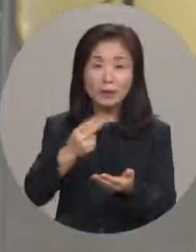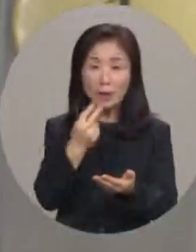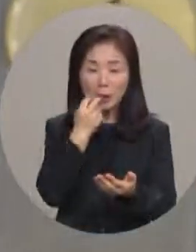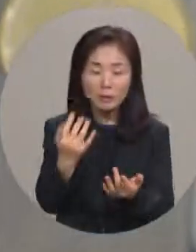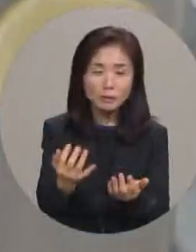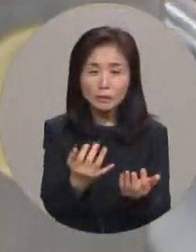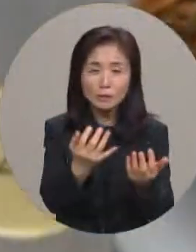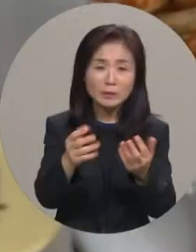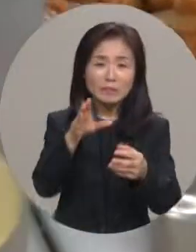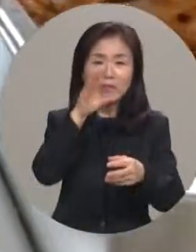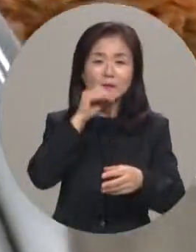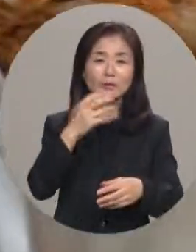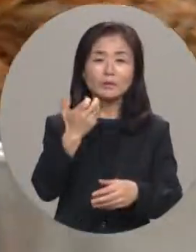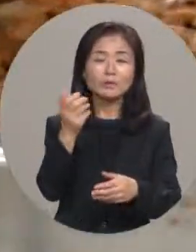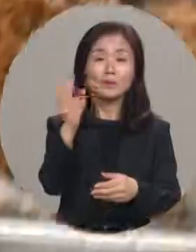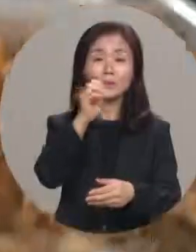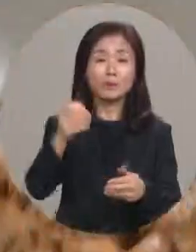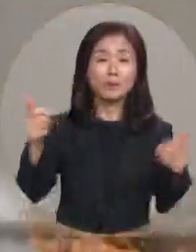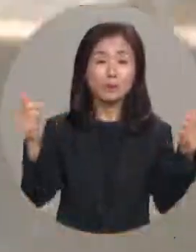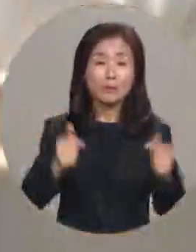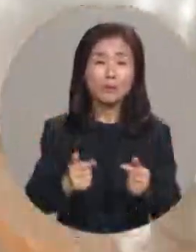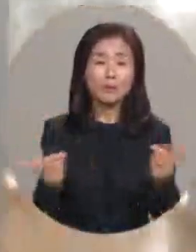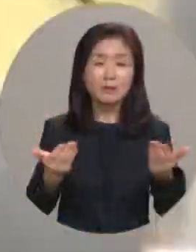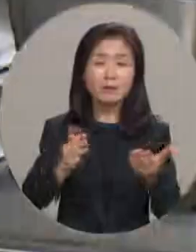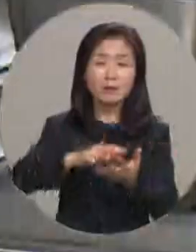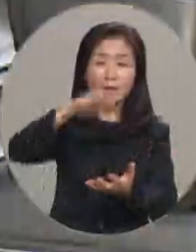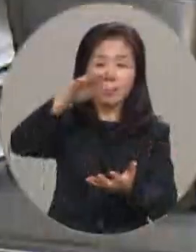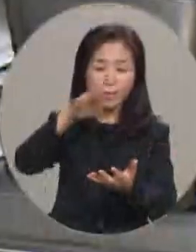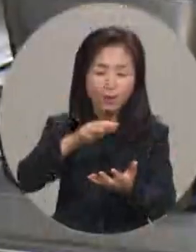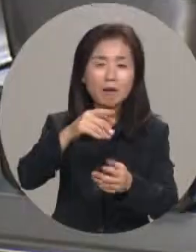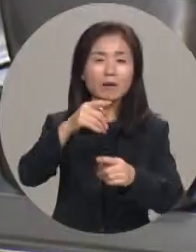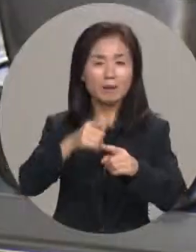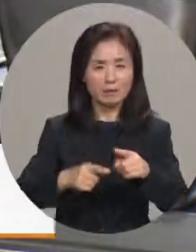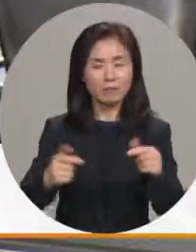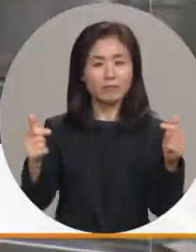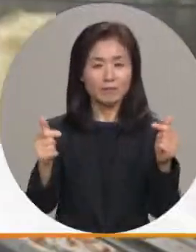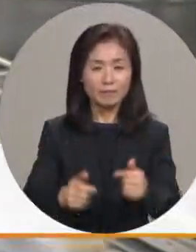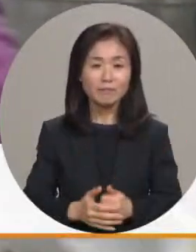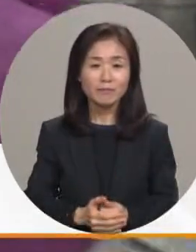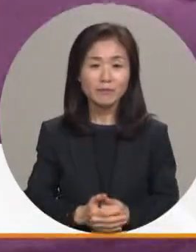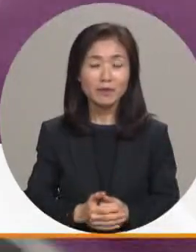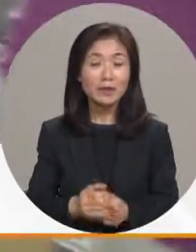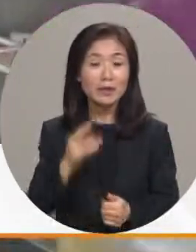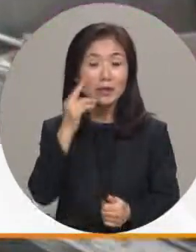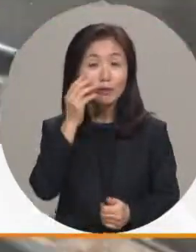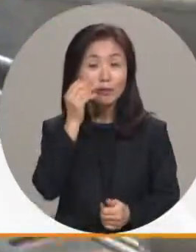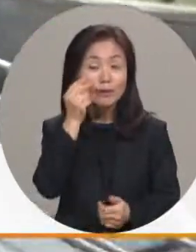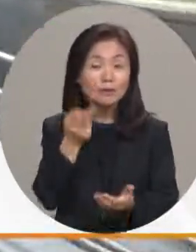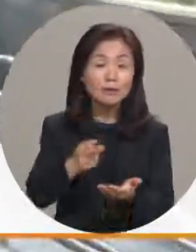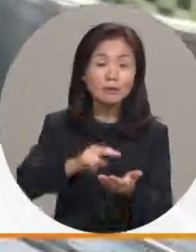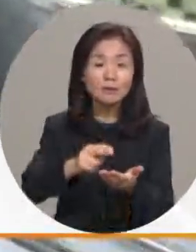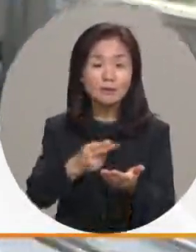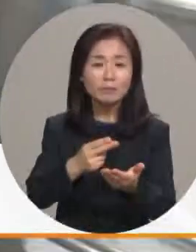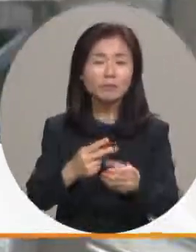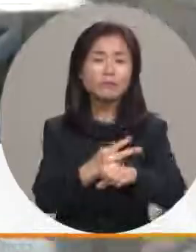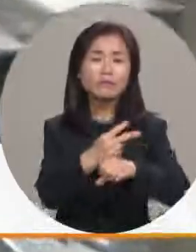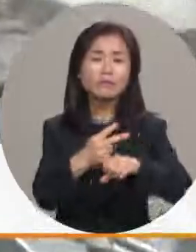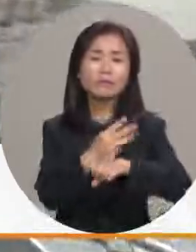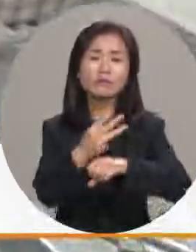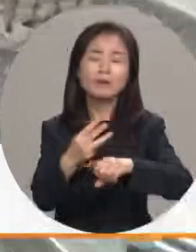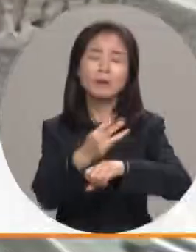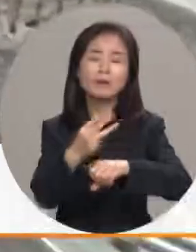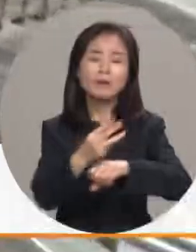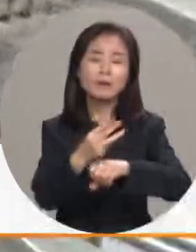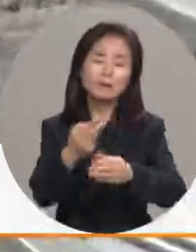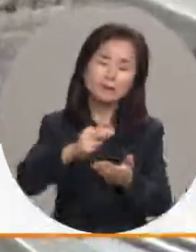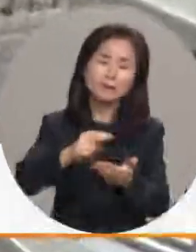절반 가까이 개선됐다는 반응이 나옵니다. 튀김 작업이 2시간에서 3시간 가까이 될 때 사람이 직접 그 불